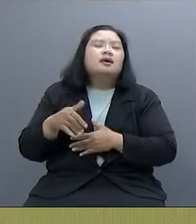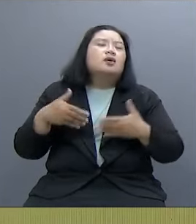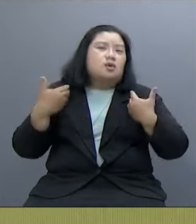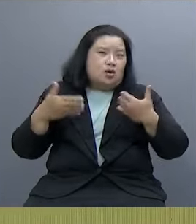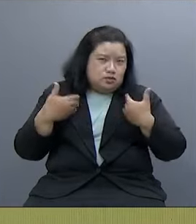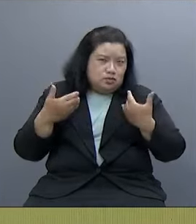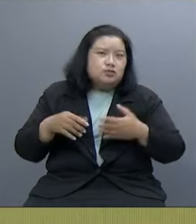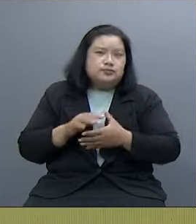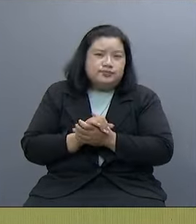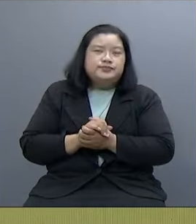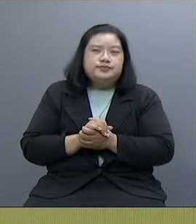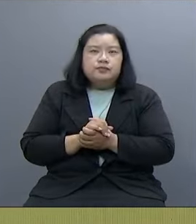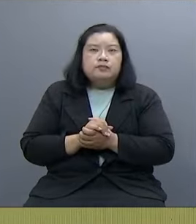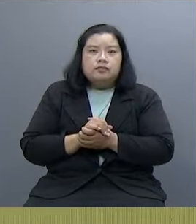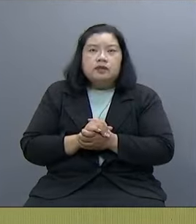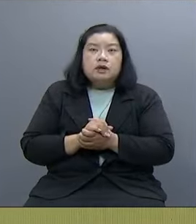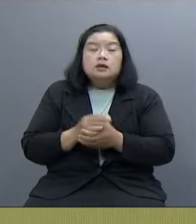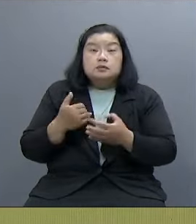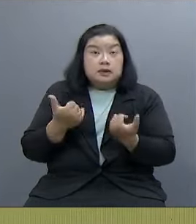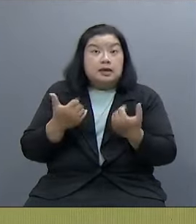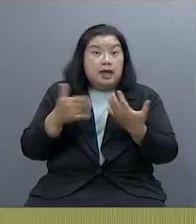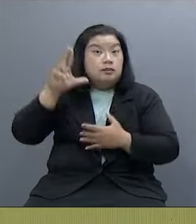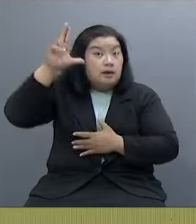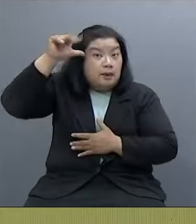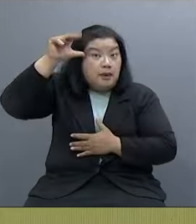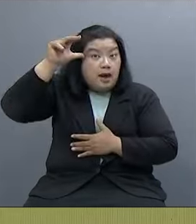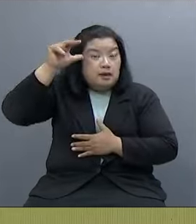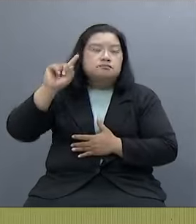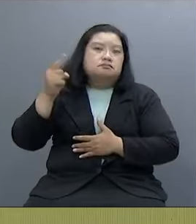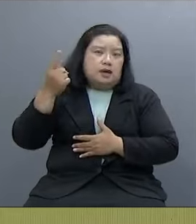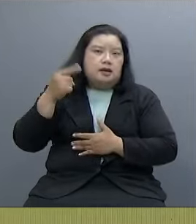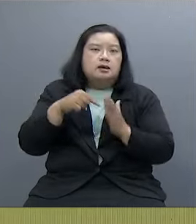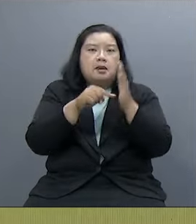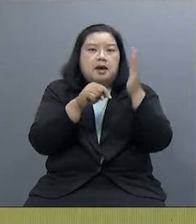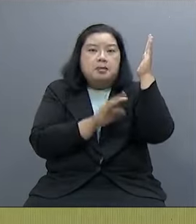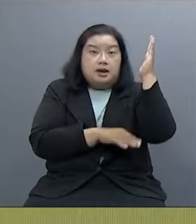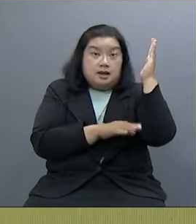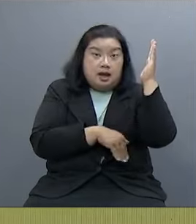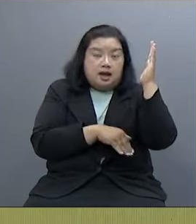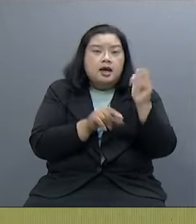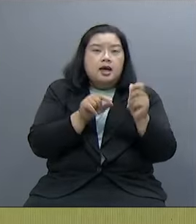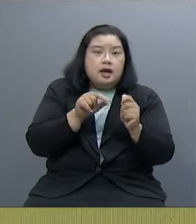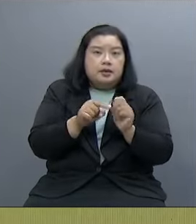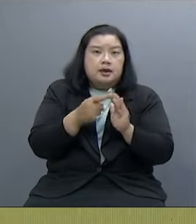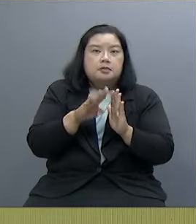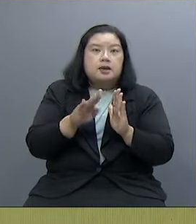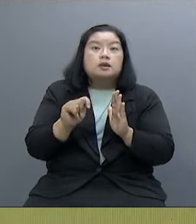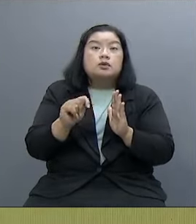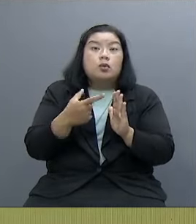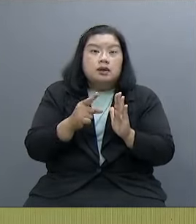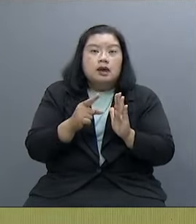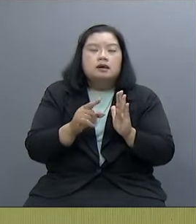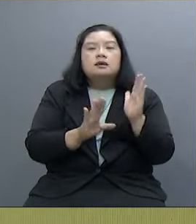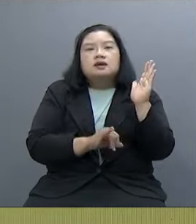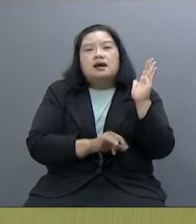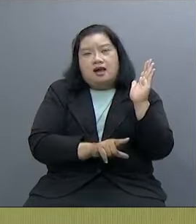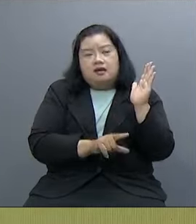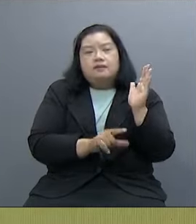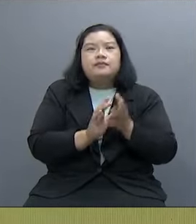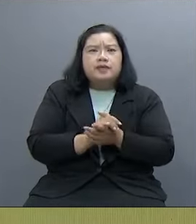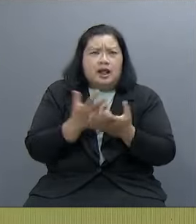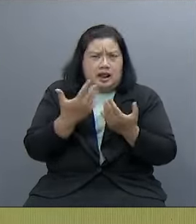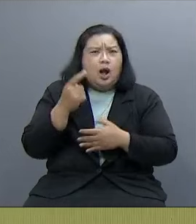สักครู่นี้ที่เราพาไปดูเนี่ยคือลำปาง ใช่ค่ะ เดี๋ยวพาไปลงใต้บ้างที่อำเภอเบตงจังหวัดยะลานะคะคุณผู้ชมพอพูดถึงอำเภอนี้แน่นอนหลายๆคนก็อย